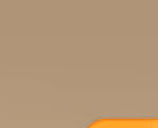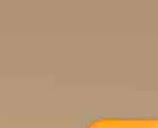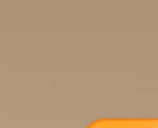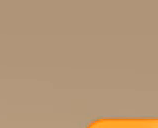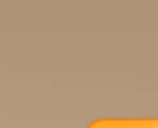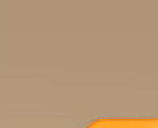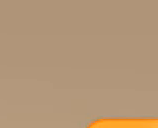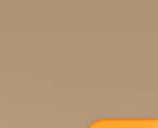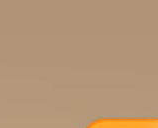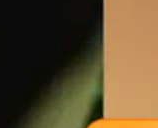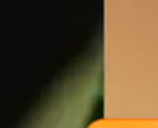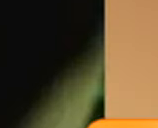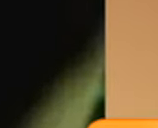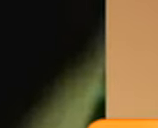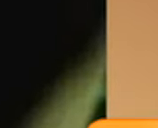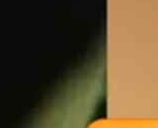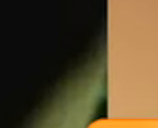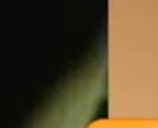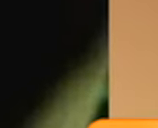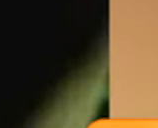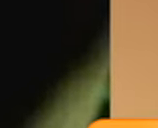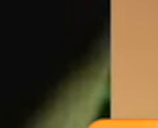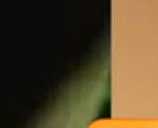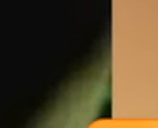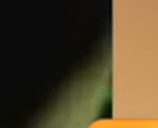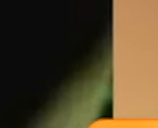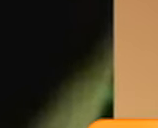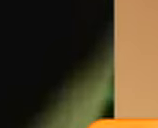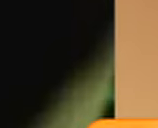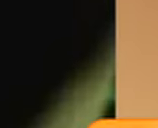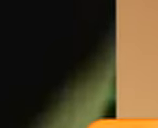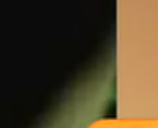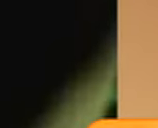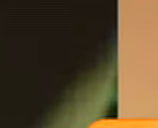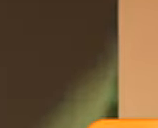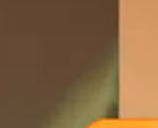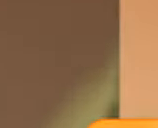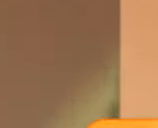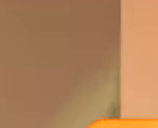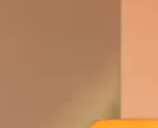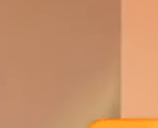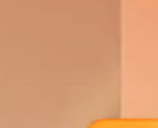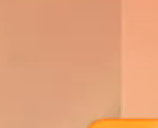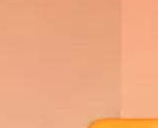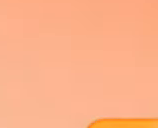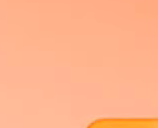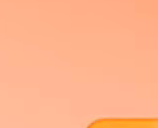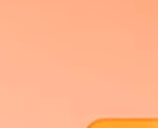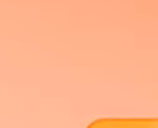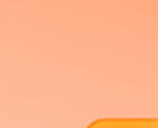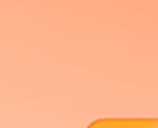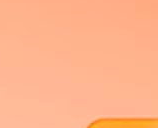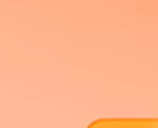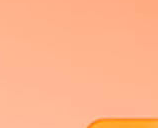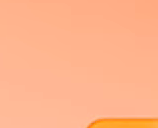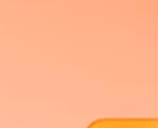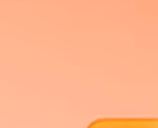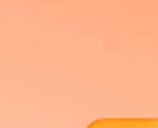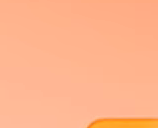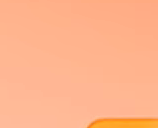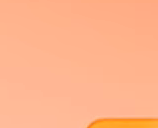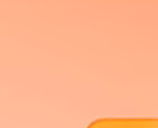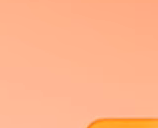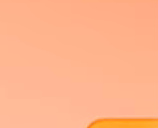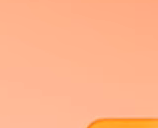wa habari katika runinga NTV alipatikana amefariki nyumbani kwake mtaani Kileleshwa hapa jijini Nairobi mapema leo. Na familia